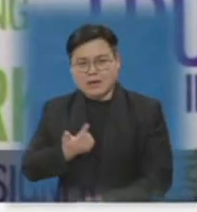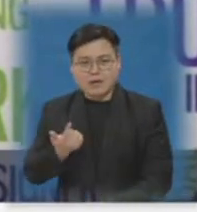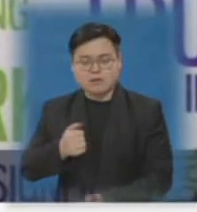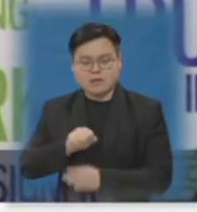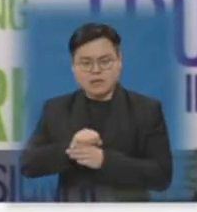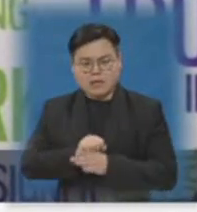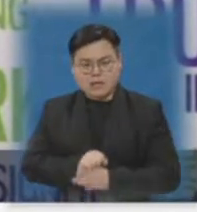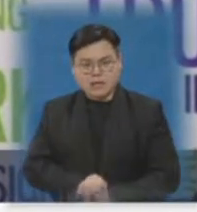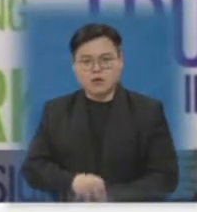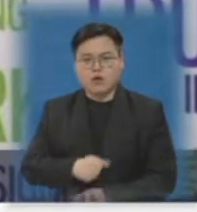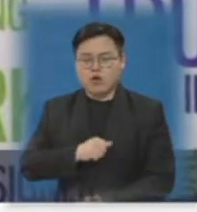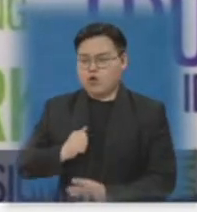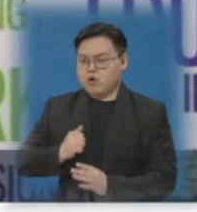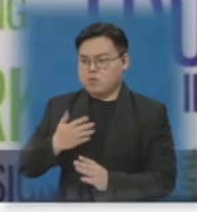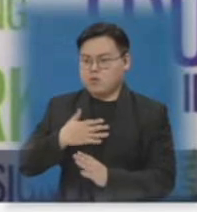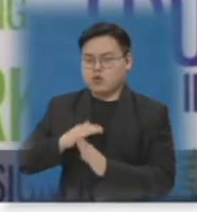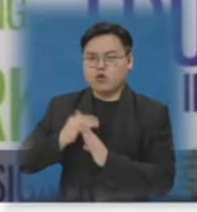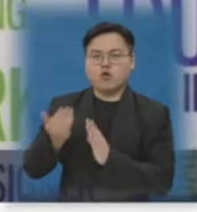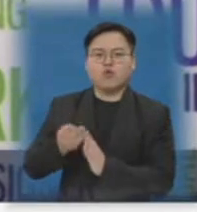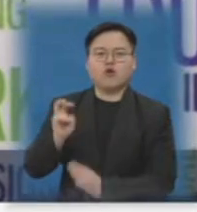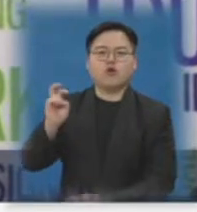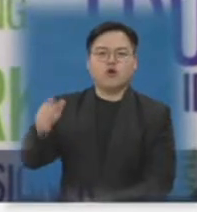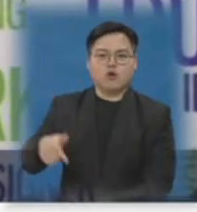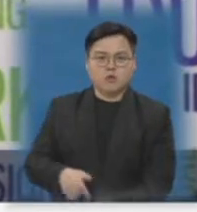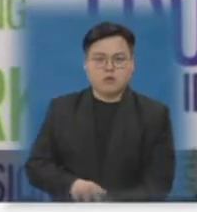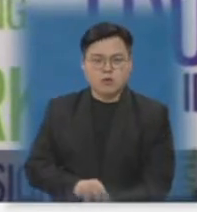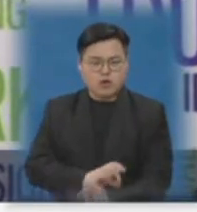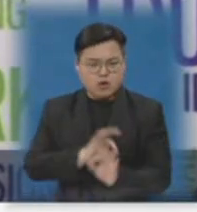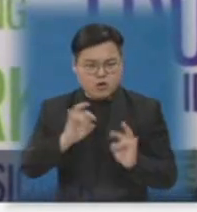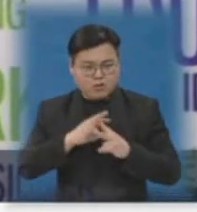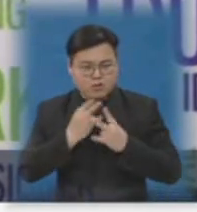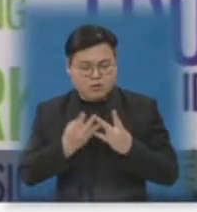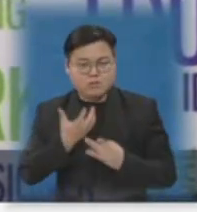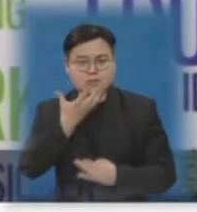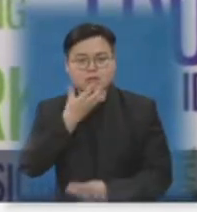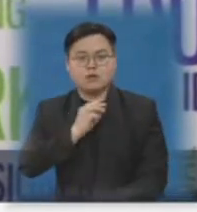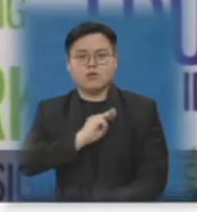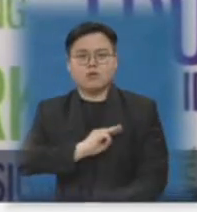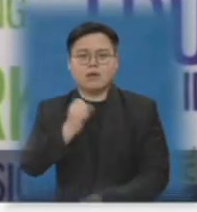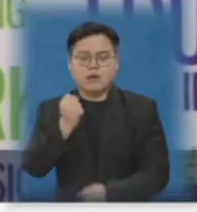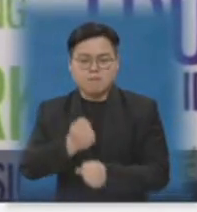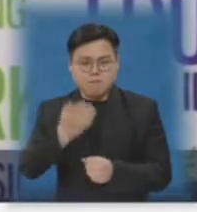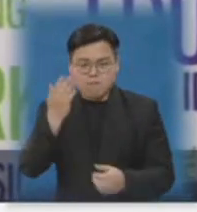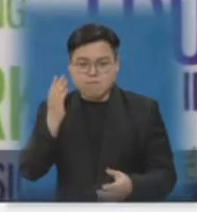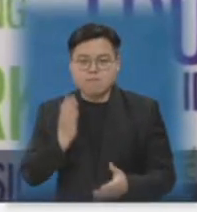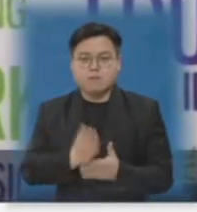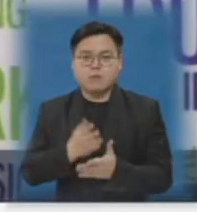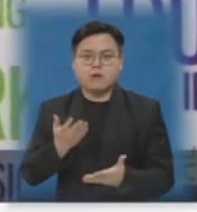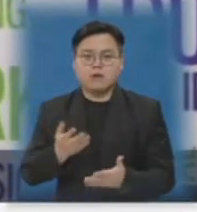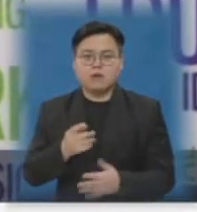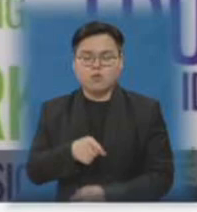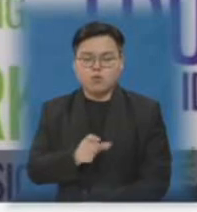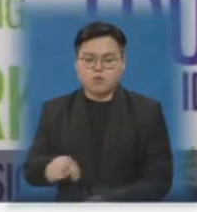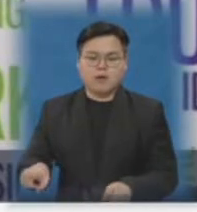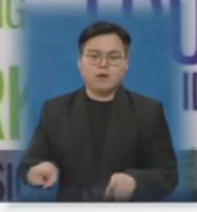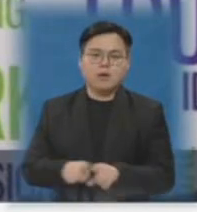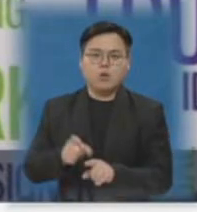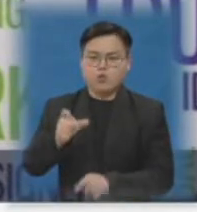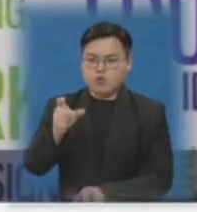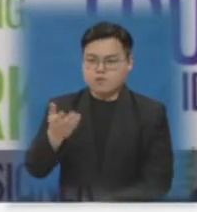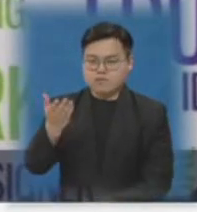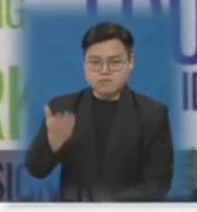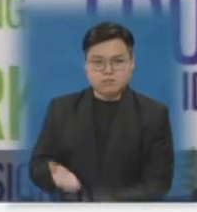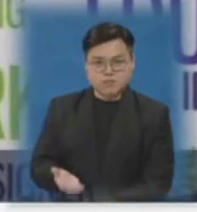үр хүүхдийг үл хайхраад гэр бүлээ орхиод нийгмийн сайн сайхны төлөө ажиллаж байгаа юм шүү. Тэгэхээр энэ хүмүүсийн гач гэсэн бид нар хүн гэдгээр